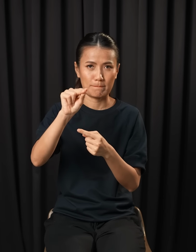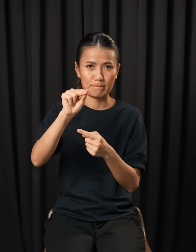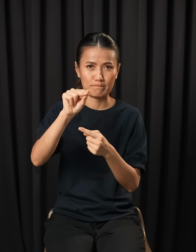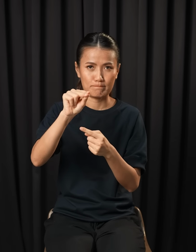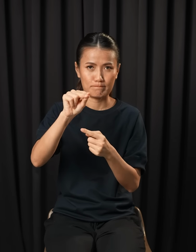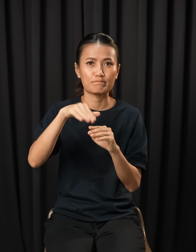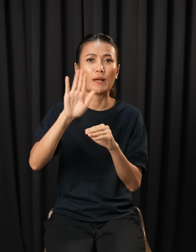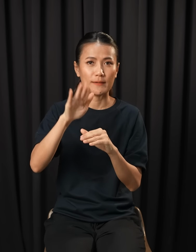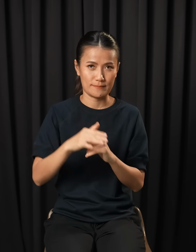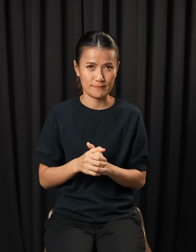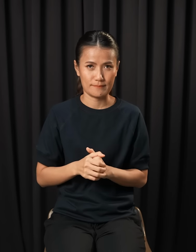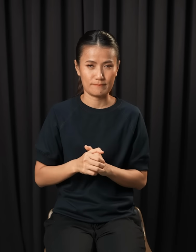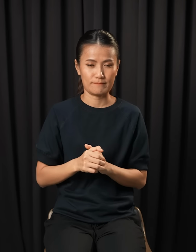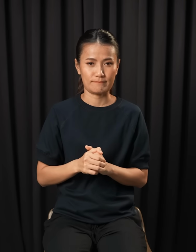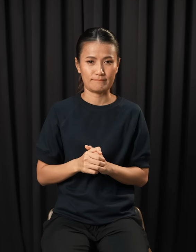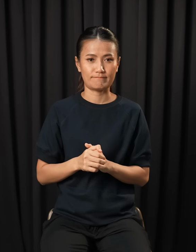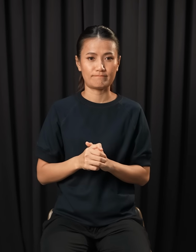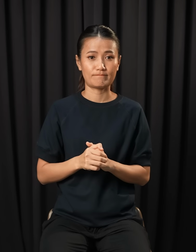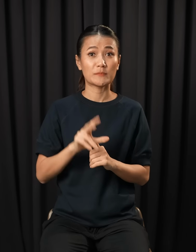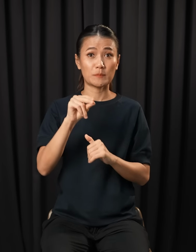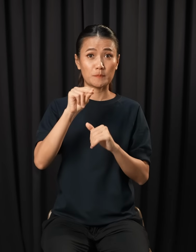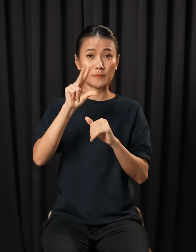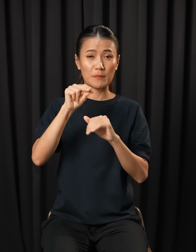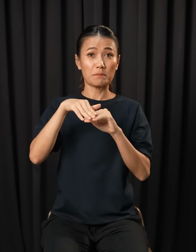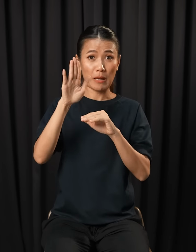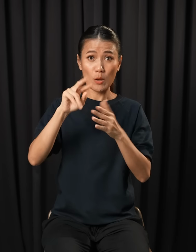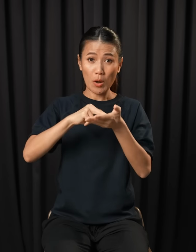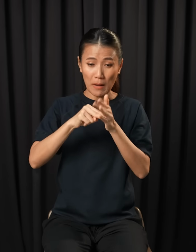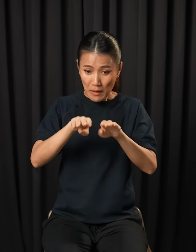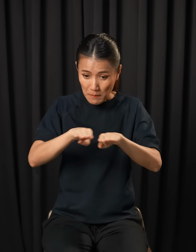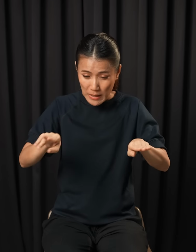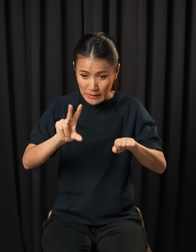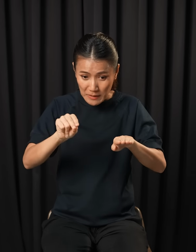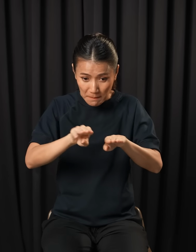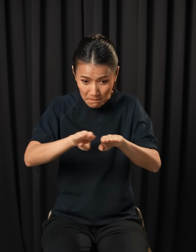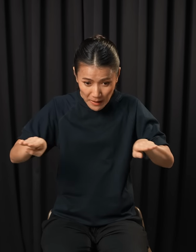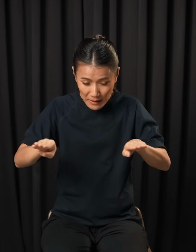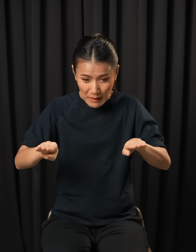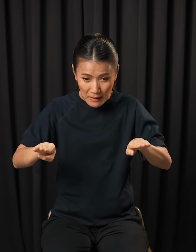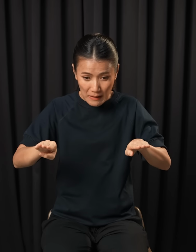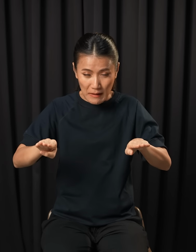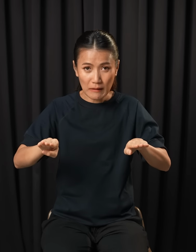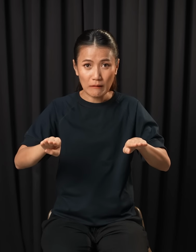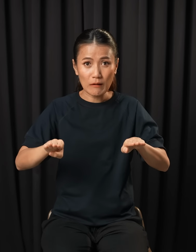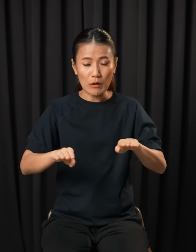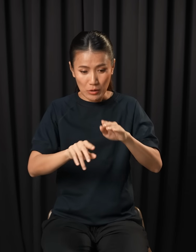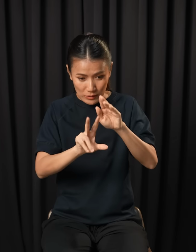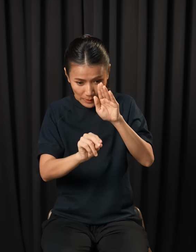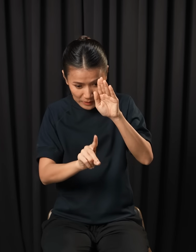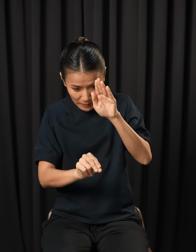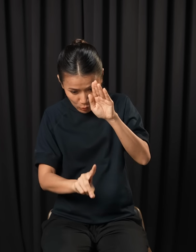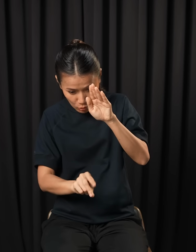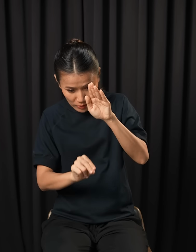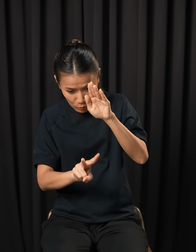ได้สักกี่คน ผมตั้งเป้าไว้ว่าให้ทะลุ30 อยากจะให้ทะลุ30ทะลุ30นี่ไม่ได้หมายความว่าเซฟ